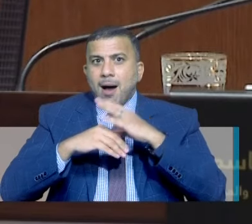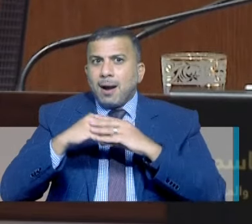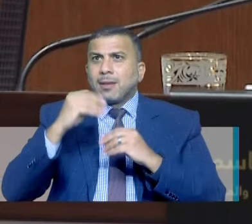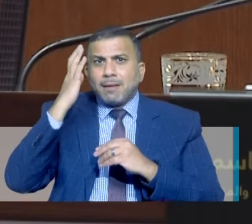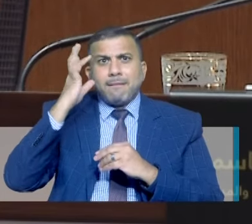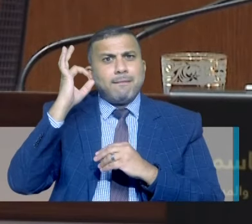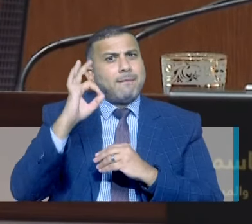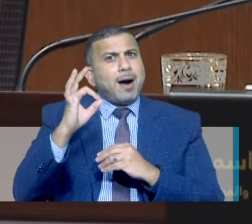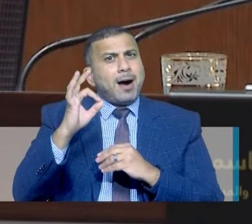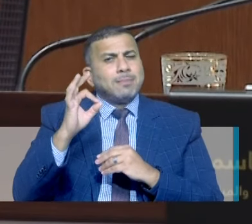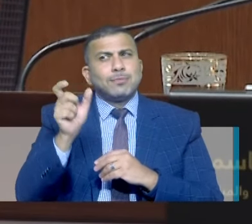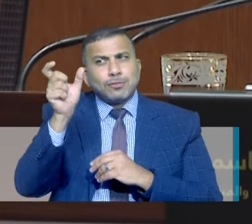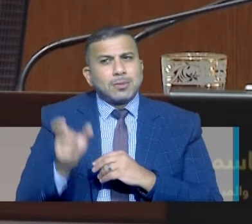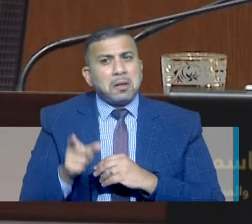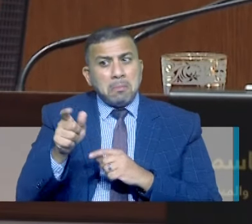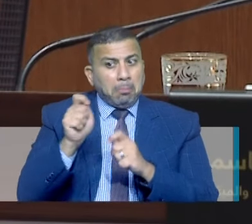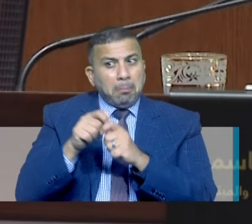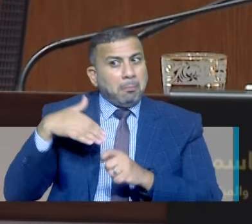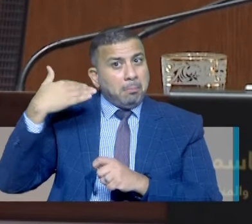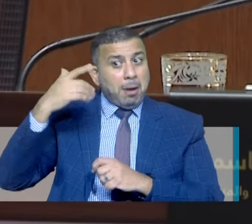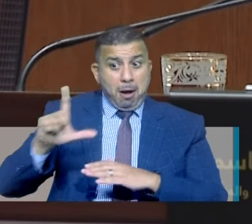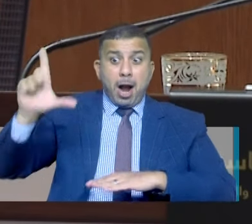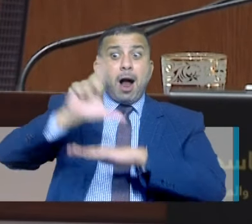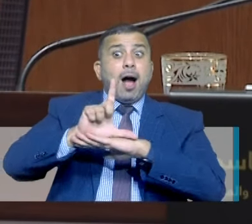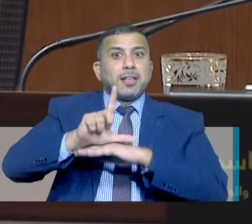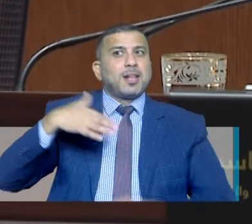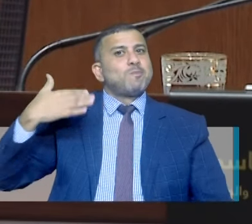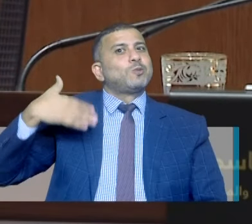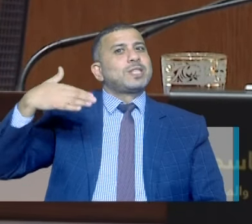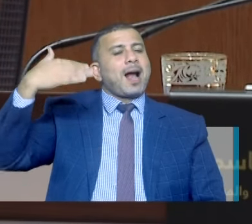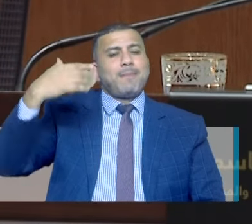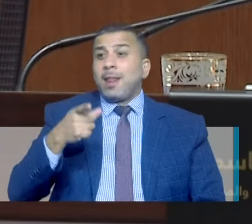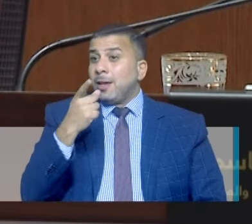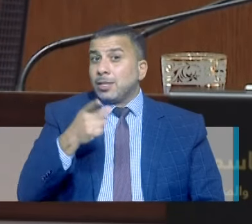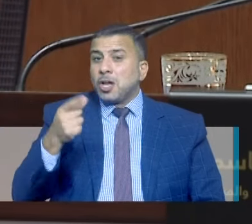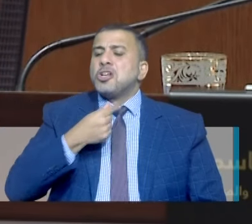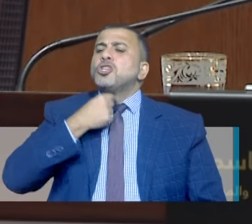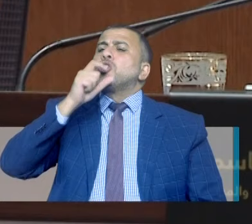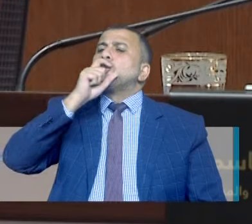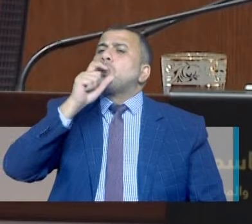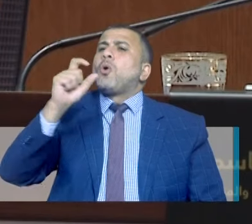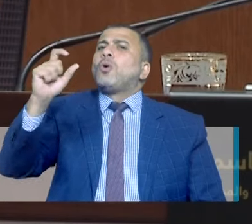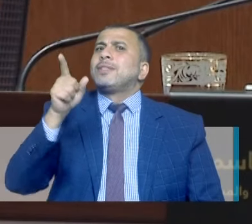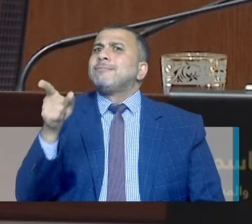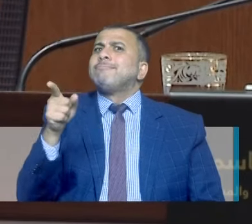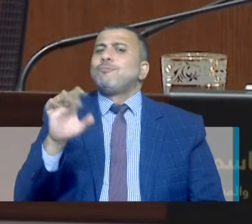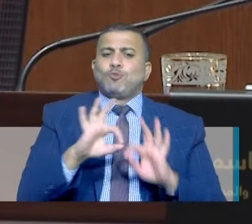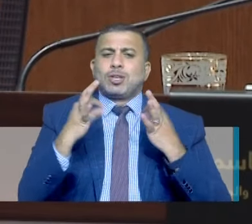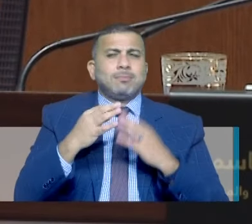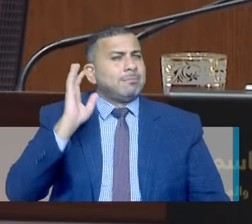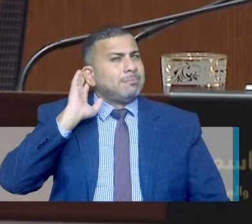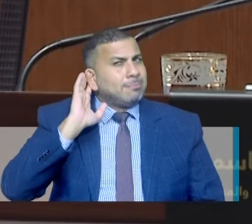شخصية هامة ستصنع منكم قادة للمستقبل لتصبحوا صوتاً للمجتمع وأذان